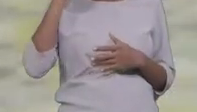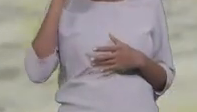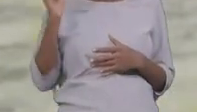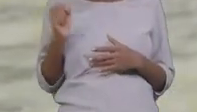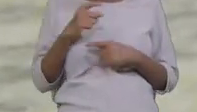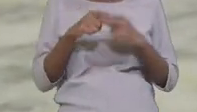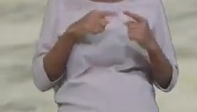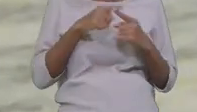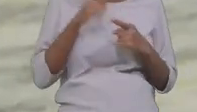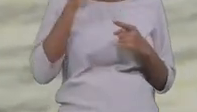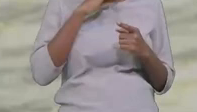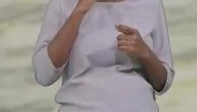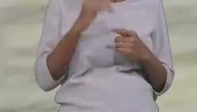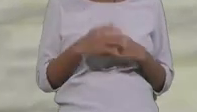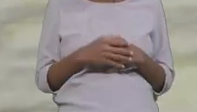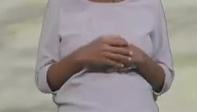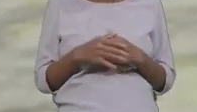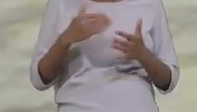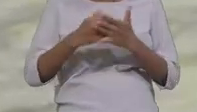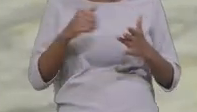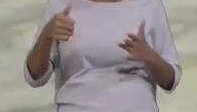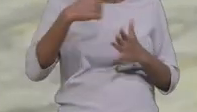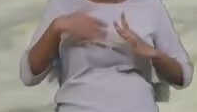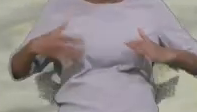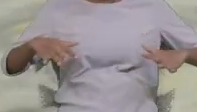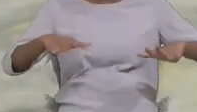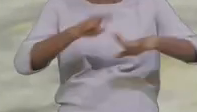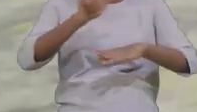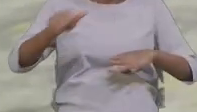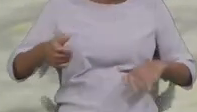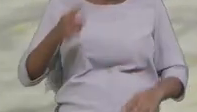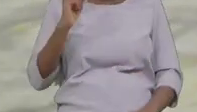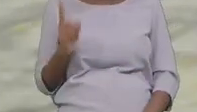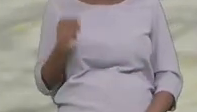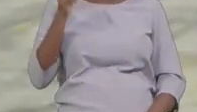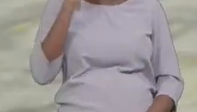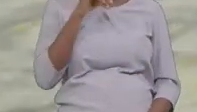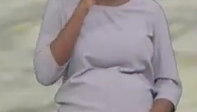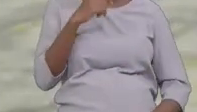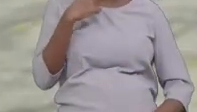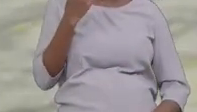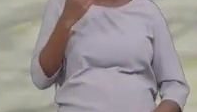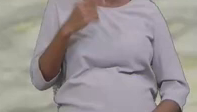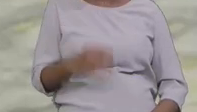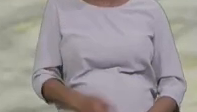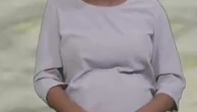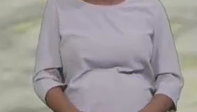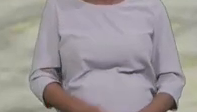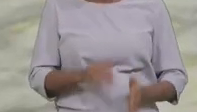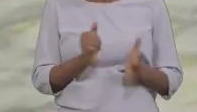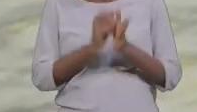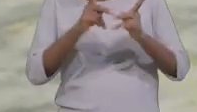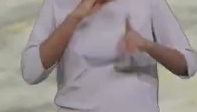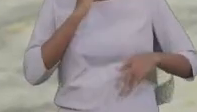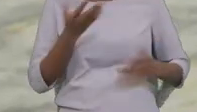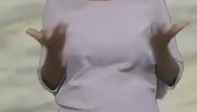il, c'est ce qu'il entendra, si c'est avant, devant une foule, qui que ce soit, il ne dira pas,